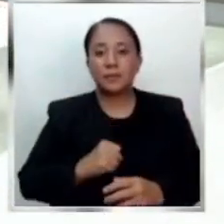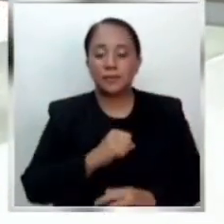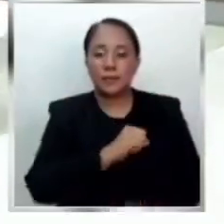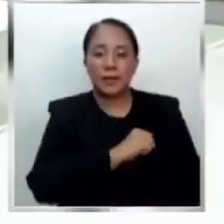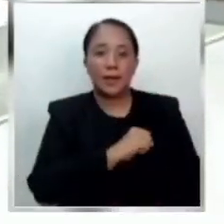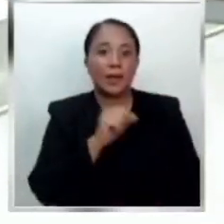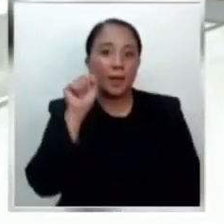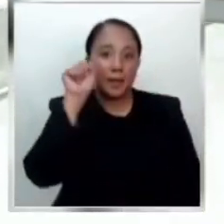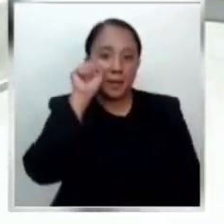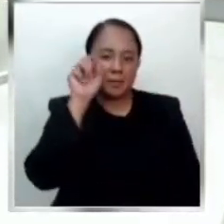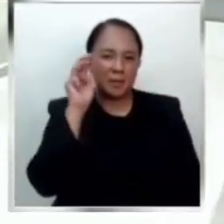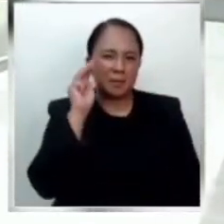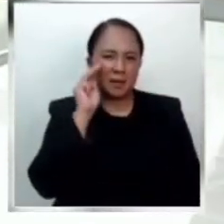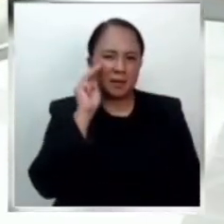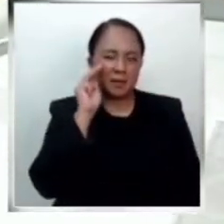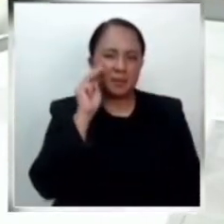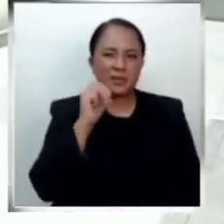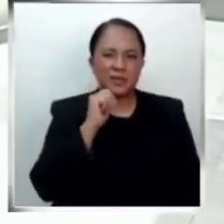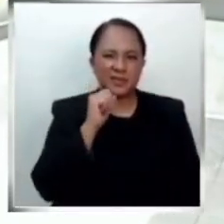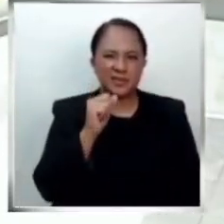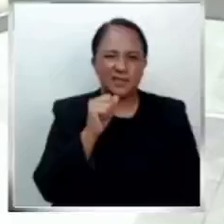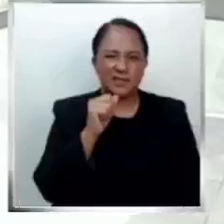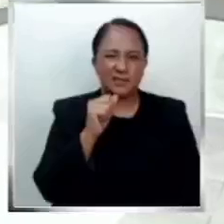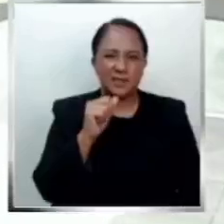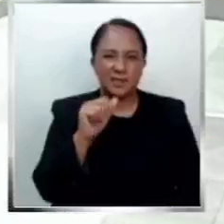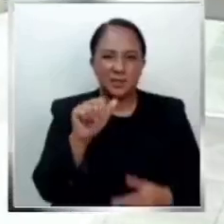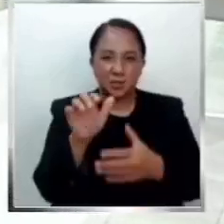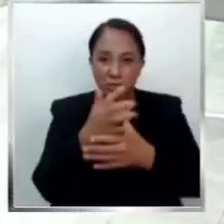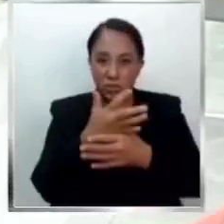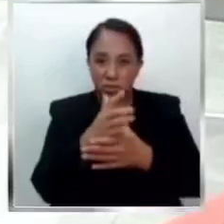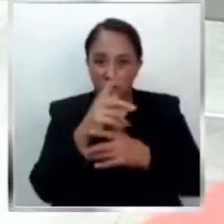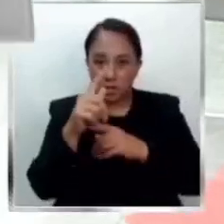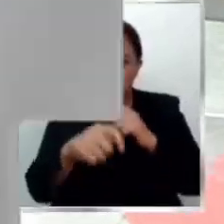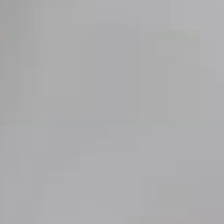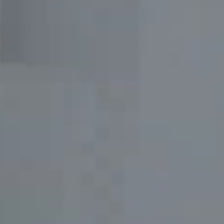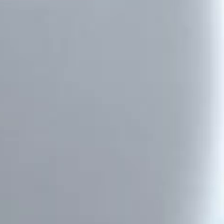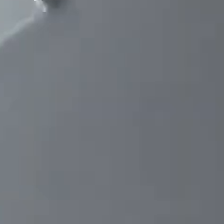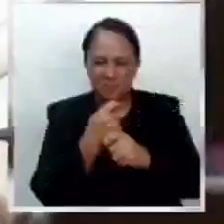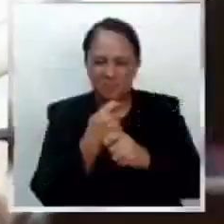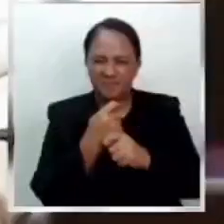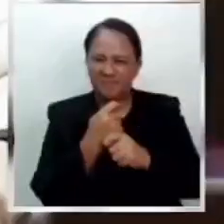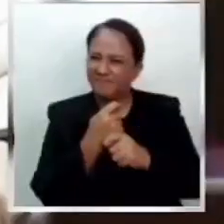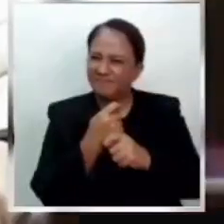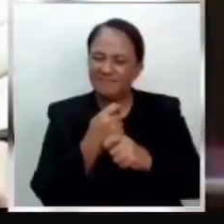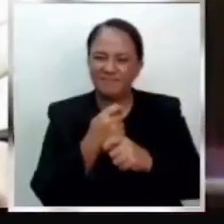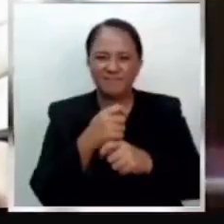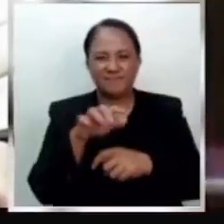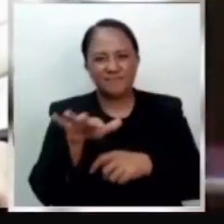ang pagkakaroon ng term sharing. At nakatutok si Mav Gonzalez.